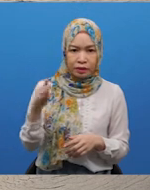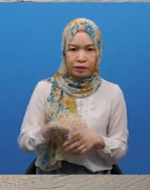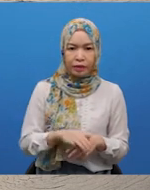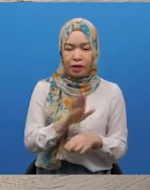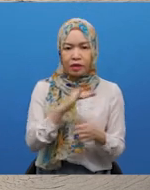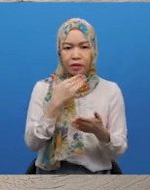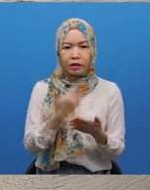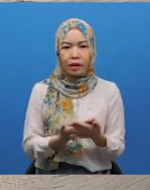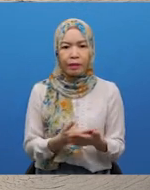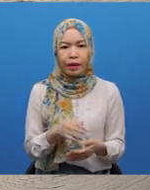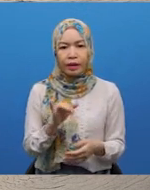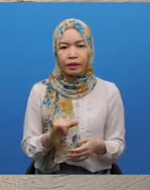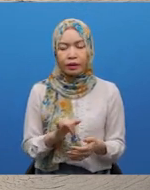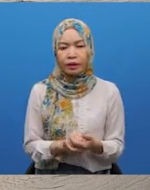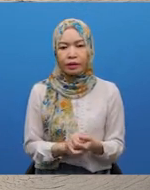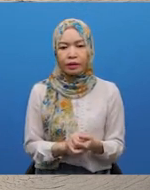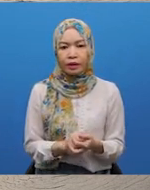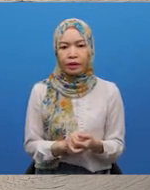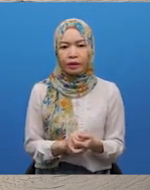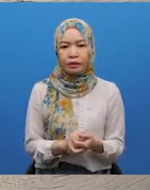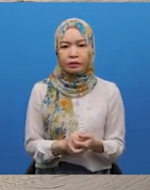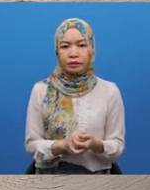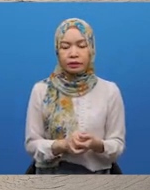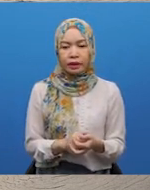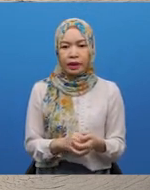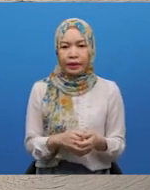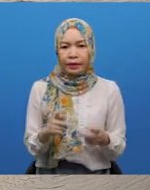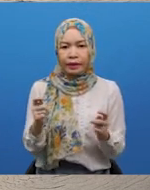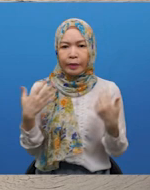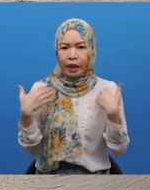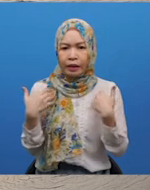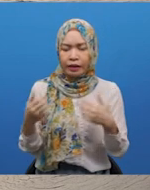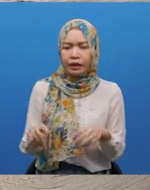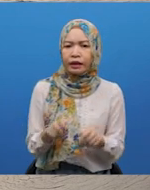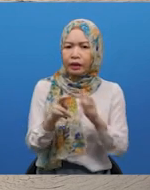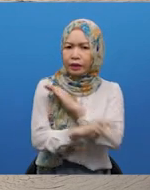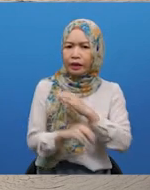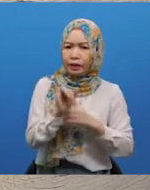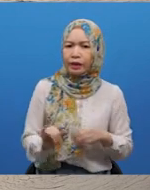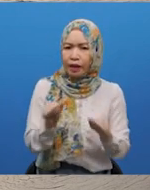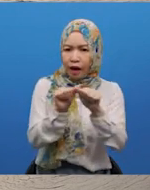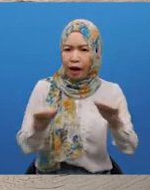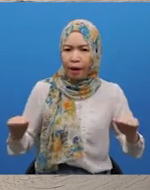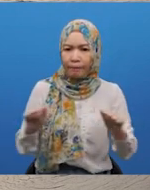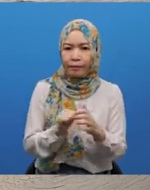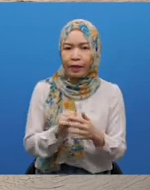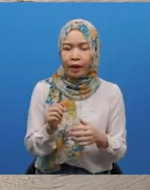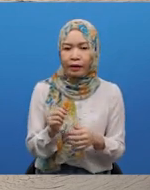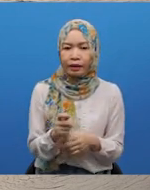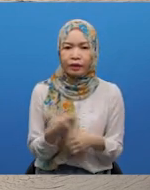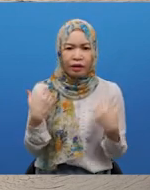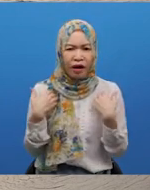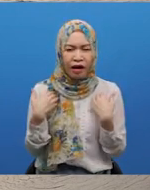dilihat apabila negeri Kembayat yang aman sentosa dan selamat tiba-tiba ditimpa